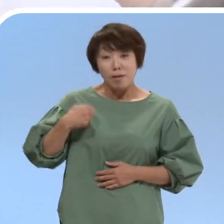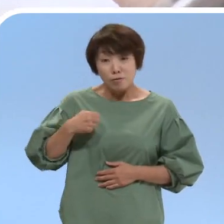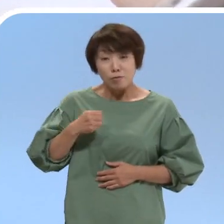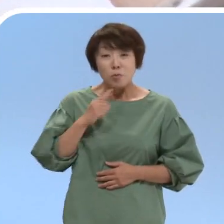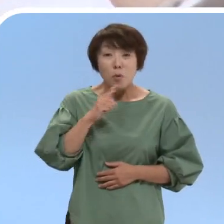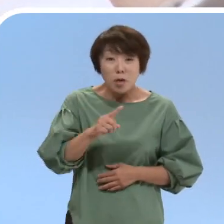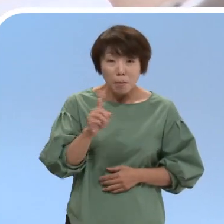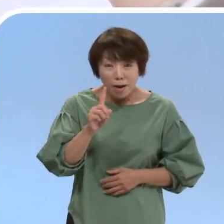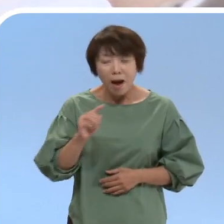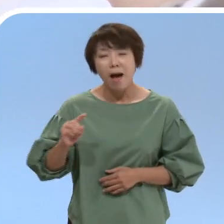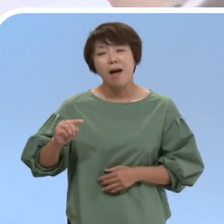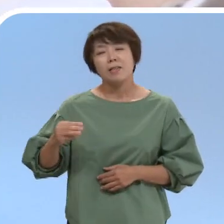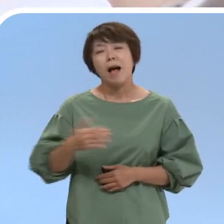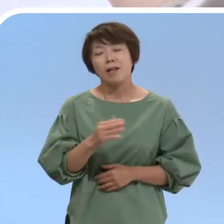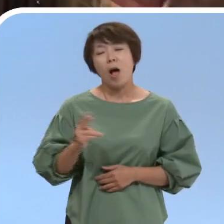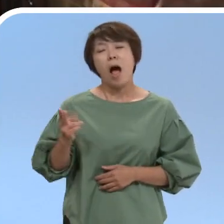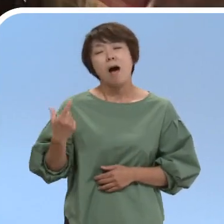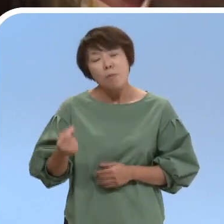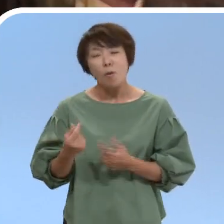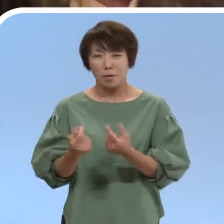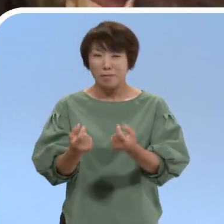が来たっていう感じなんですよね。